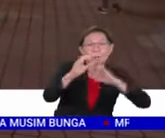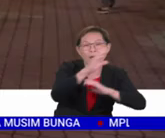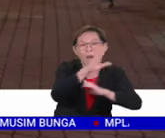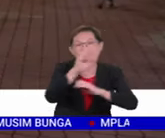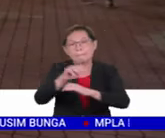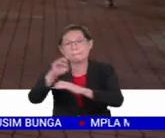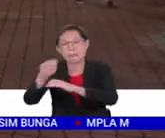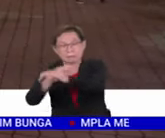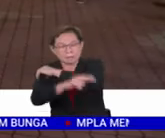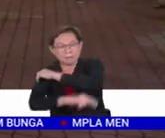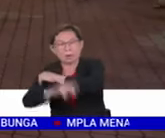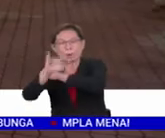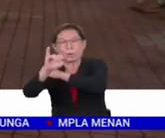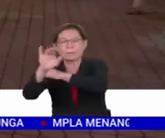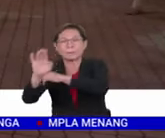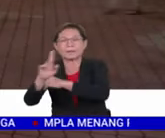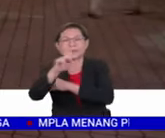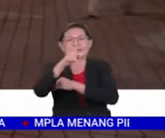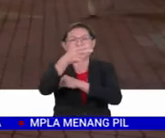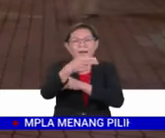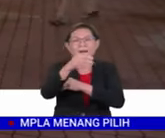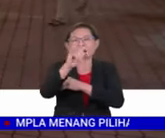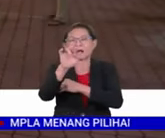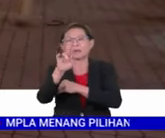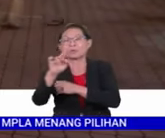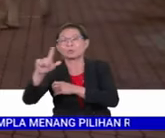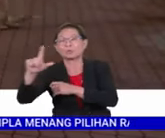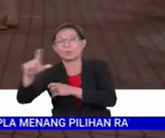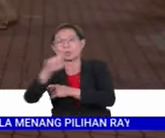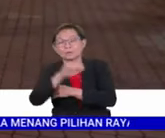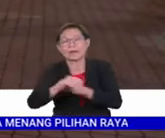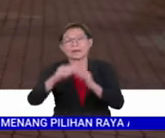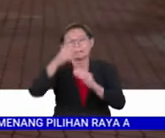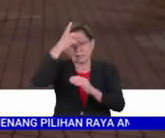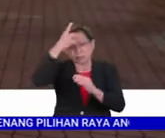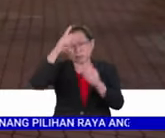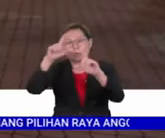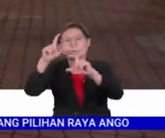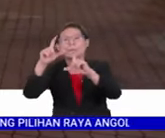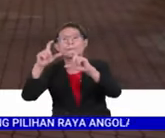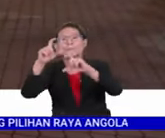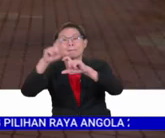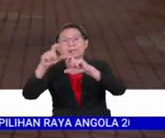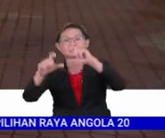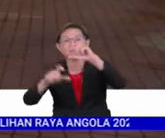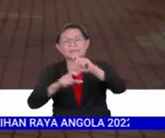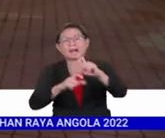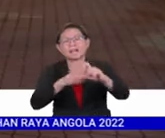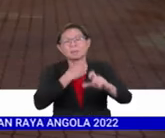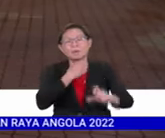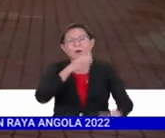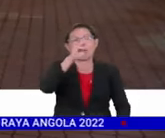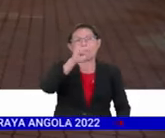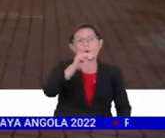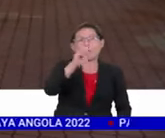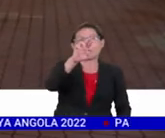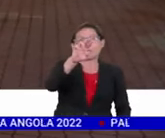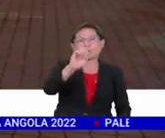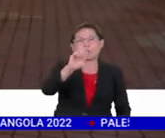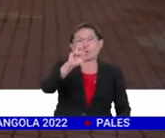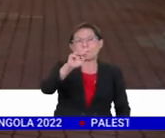Multimedia Negeri YB Khairul Syaril Mohamad dan juga Datuk Bandaripo Datuk Rumaizi Baharin. Difahamkan